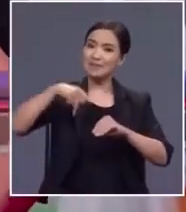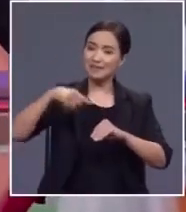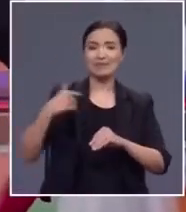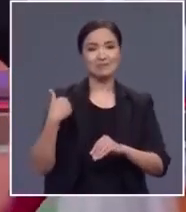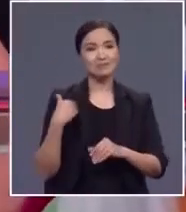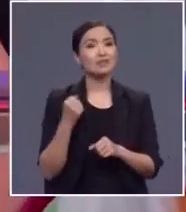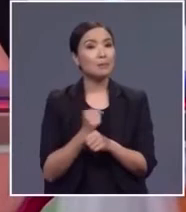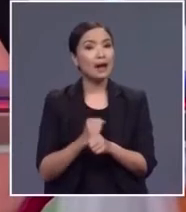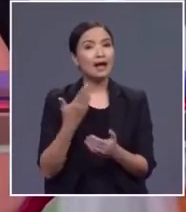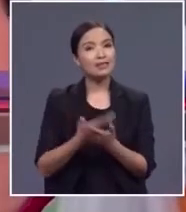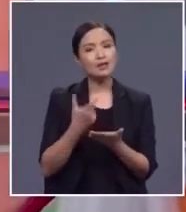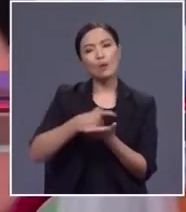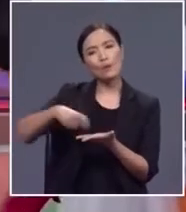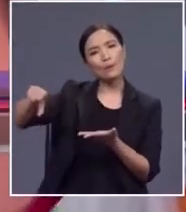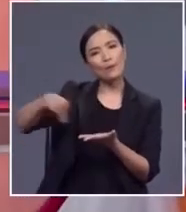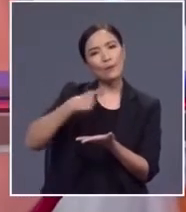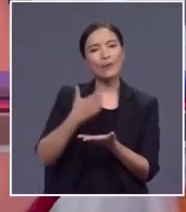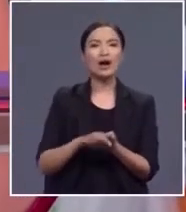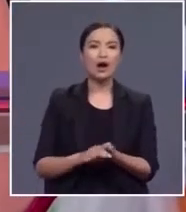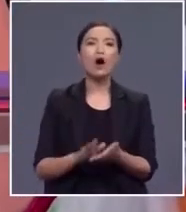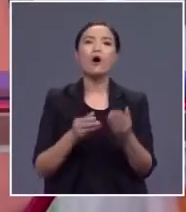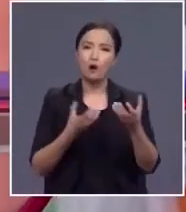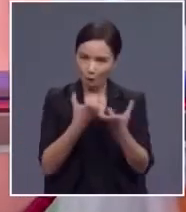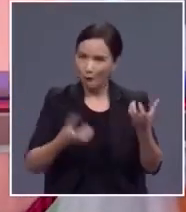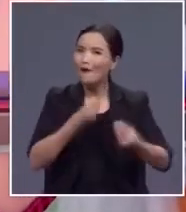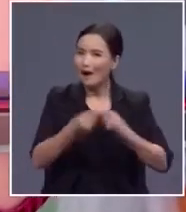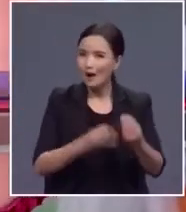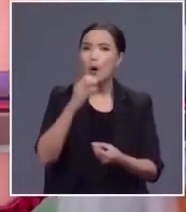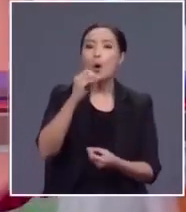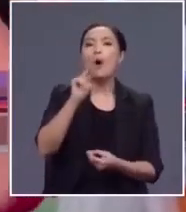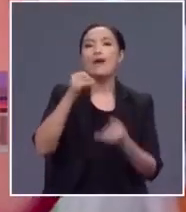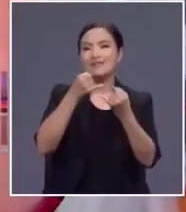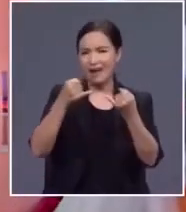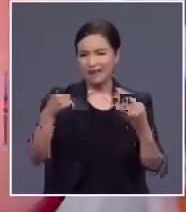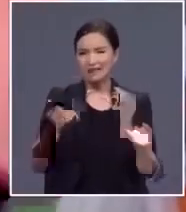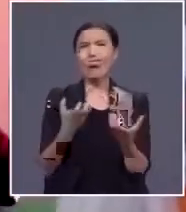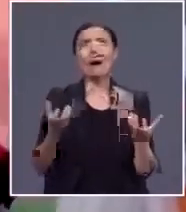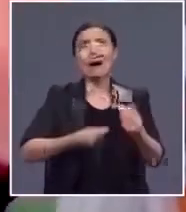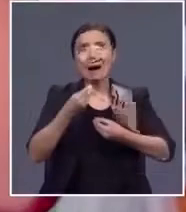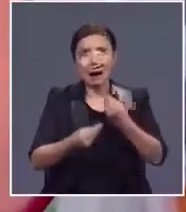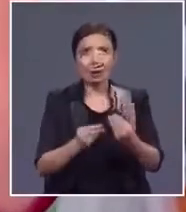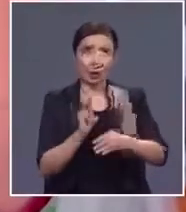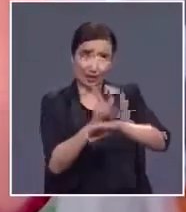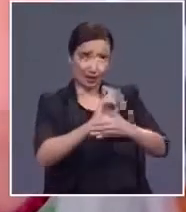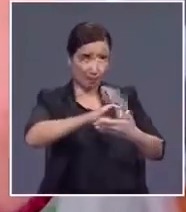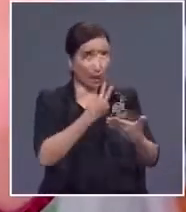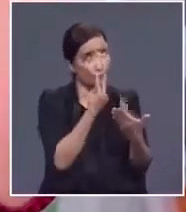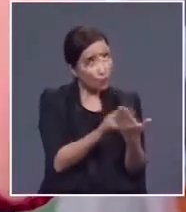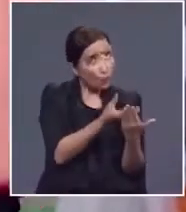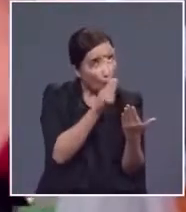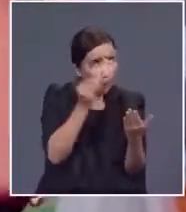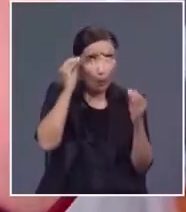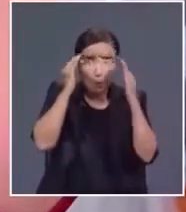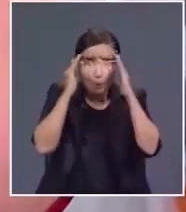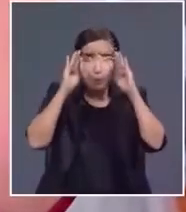ให้กับลูกค้าหรือว่าออนไลน์ให้กับลูกค้าดิฉันก็ได้รู้เรื่องราวต่างๆจากอินเทอร์เน็ตเดี๋ยวนี้เพราะว่าเป็นโลกที่ไร้พรม